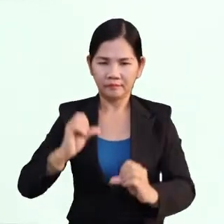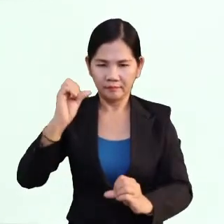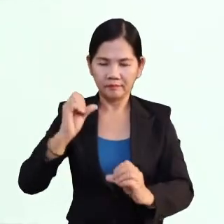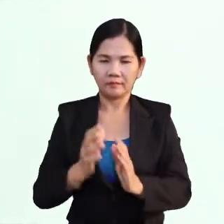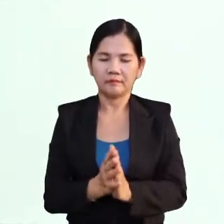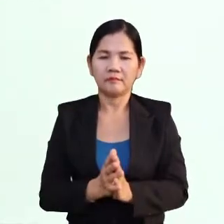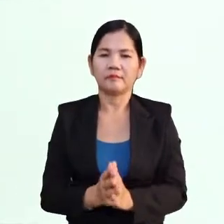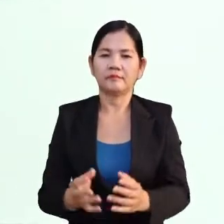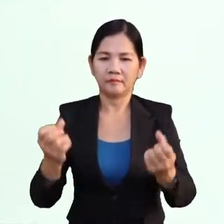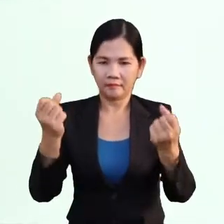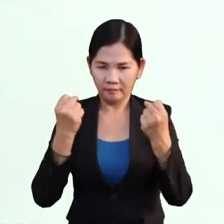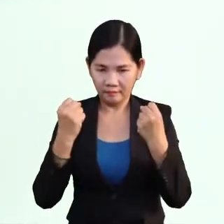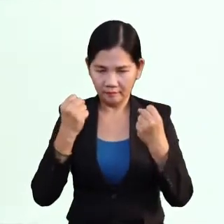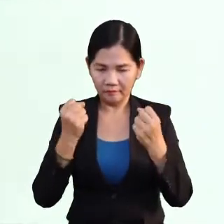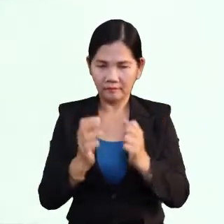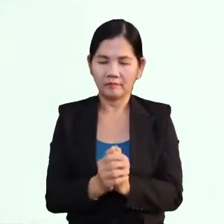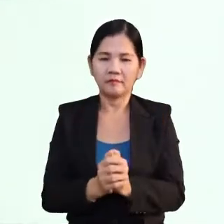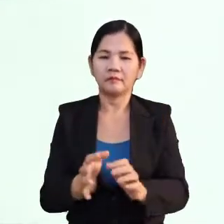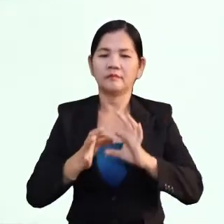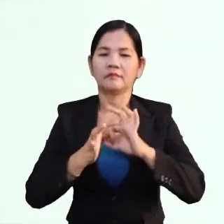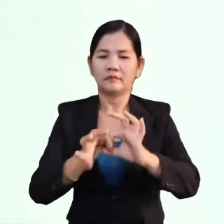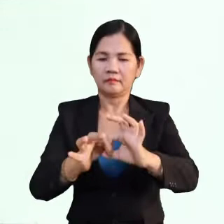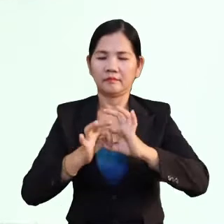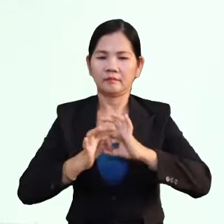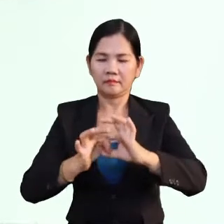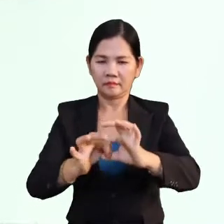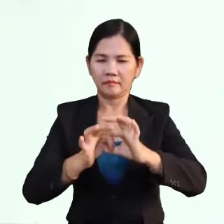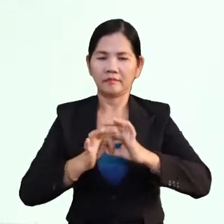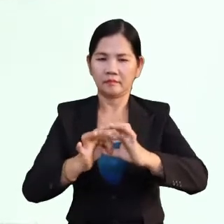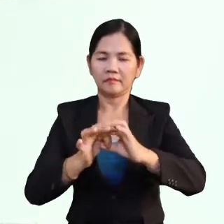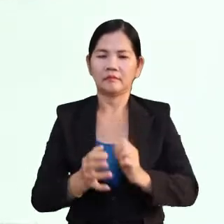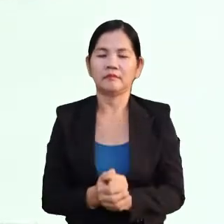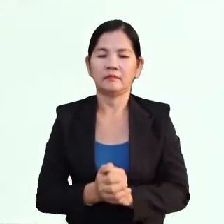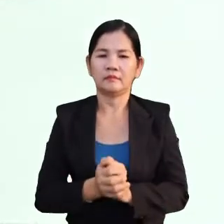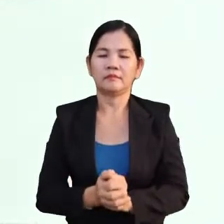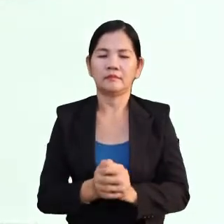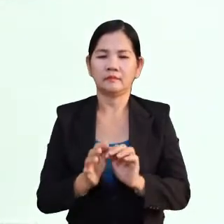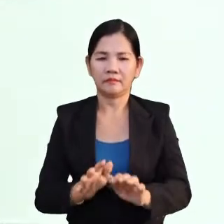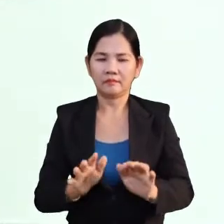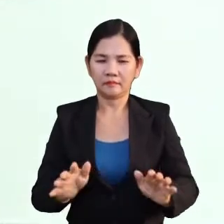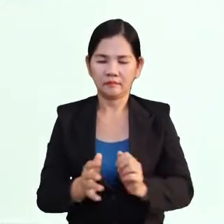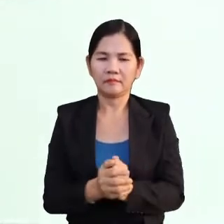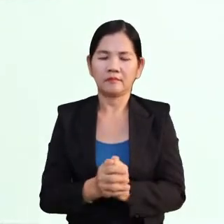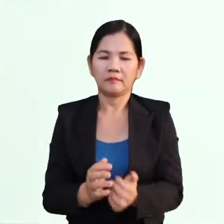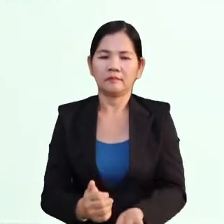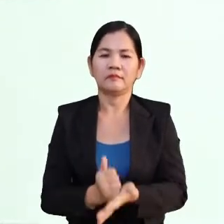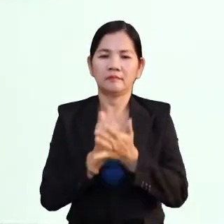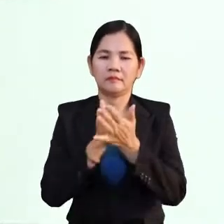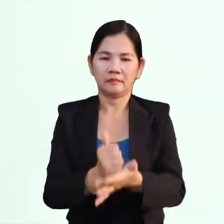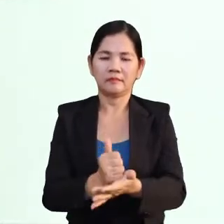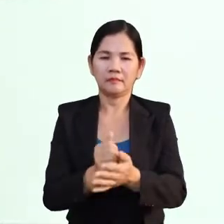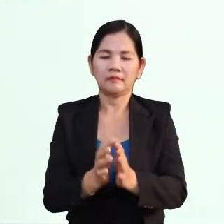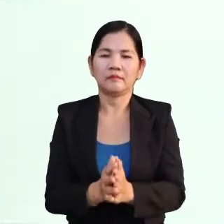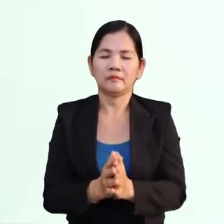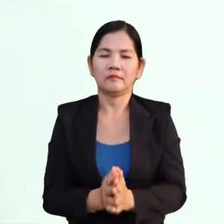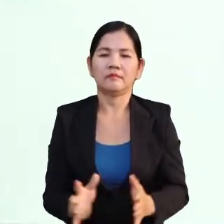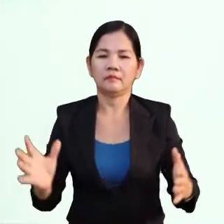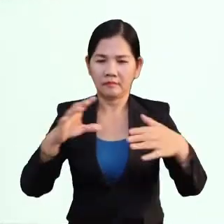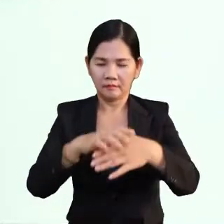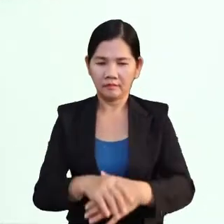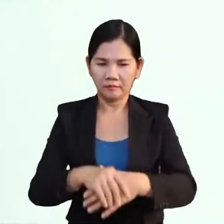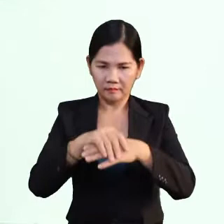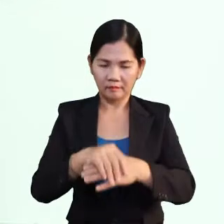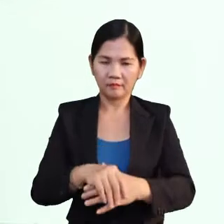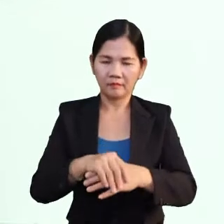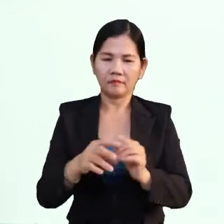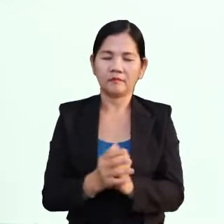តមានភាពក្លាហានក្នុងការទំនាក់ទំនងទំនងចាអញ្ចឹងកូនកូនមករៀនកូនបានជួបជាមួយនឹងមិត្តភ័ក្តិ